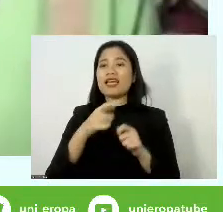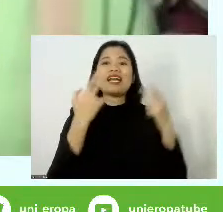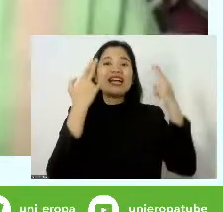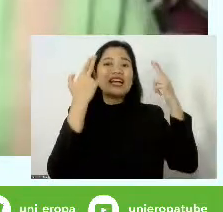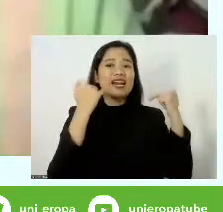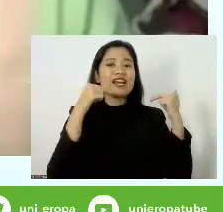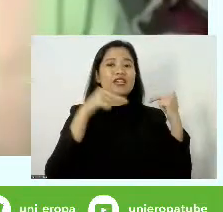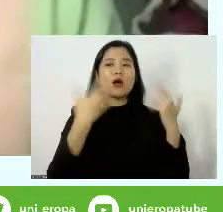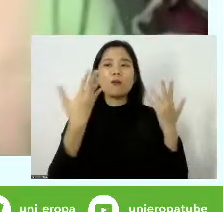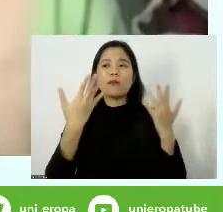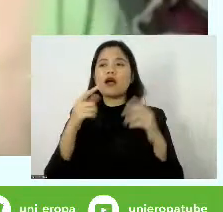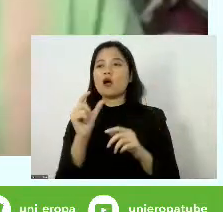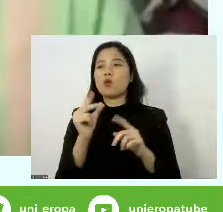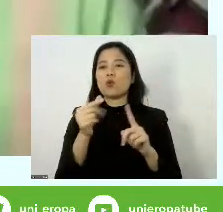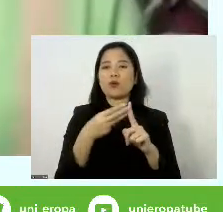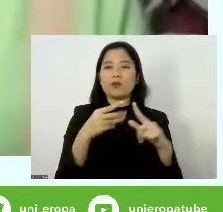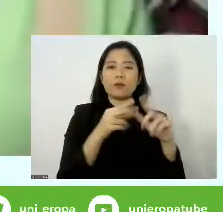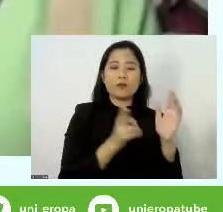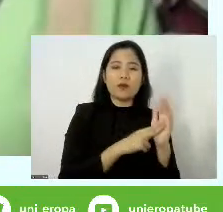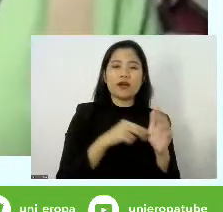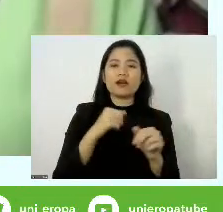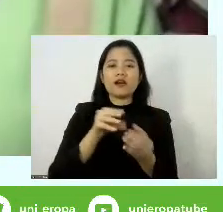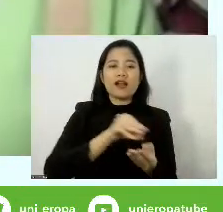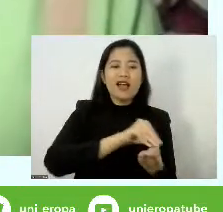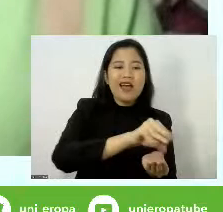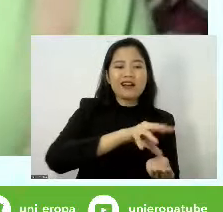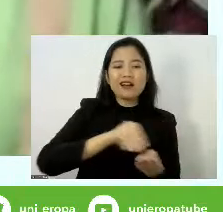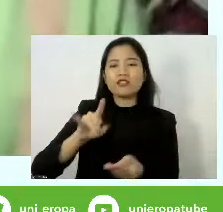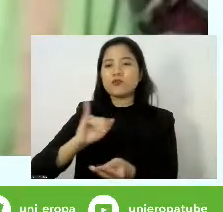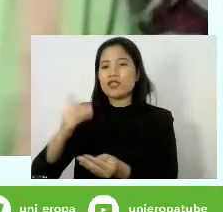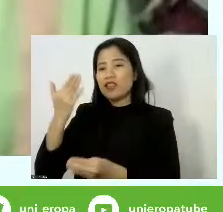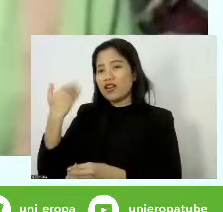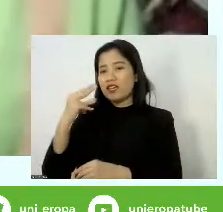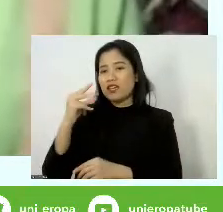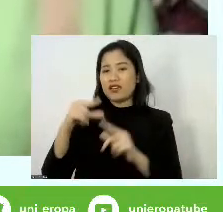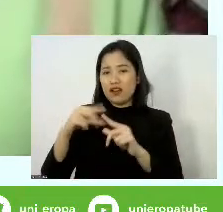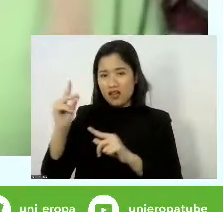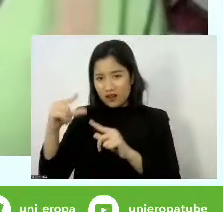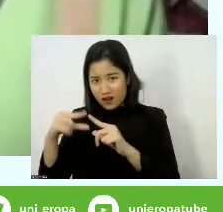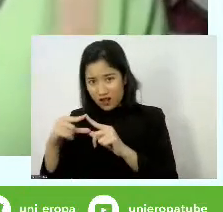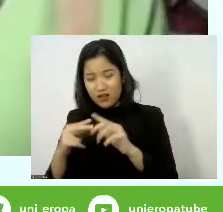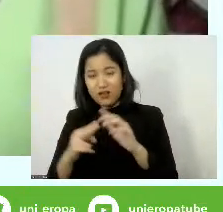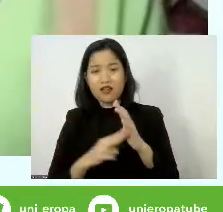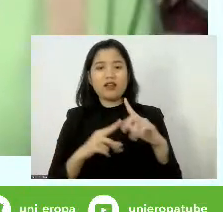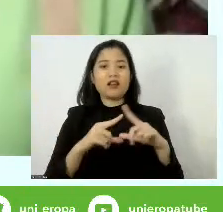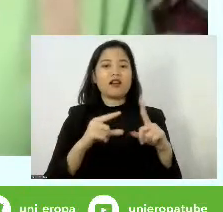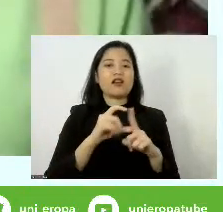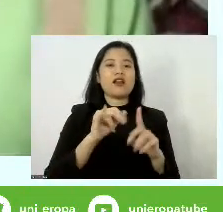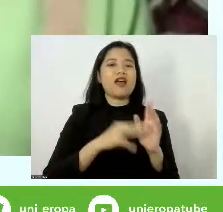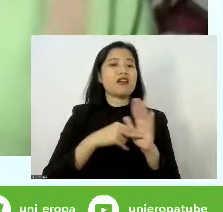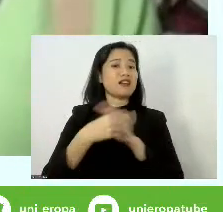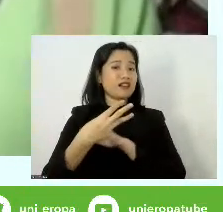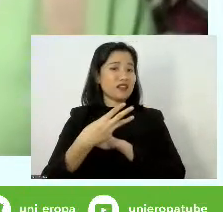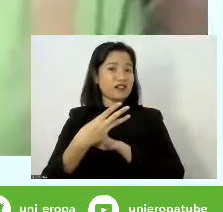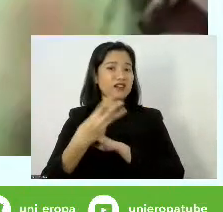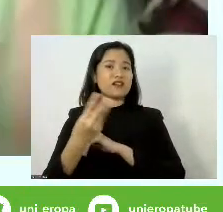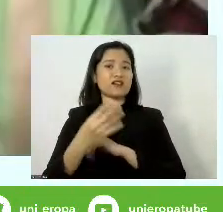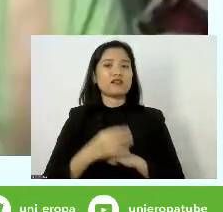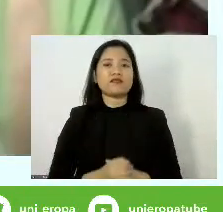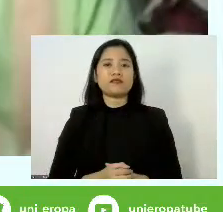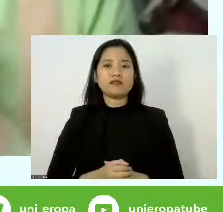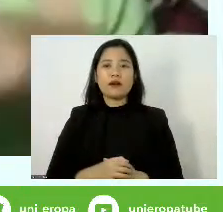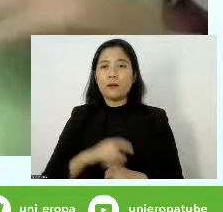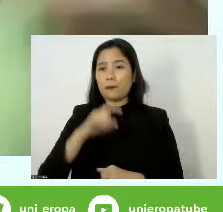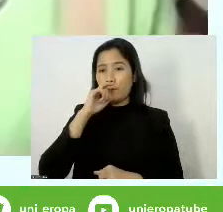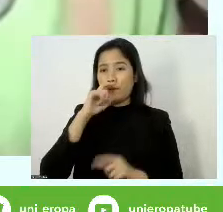ya seperti itu Urban garning seperti Mbak Rara tadi gitu Mbak Nadine yang menyelamatkan ah laut itu dengan